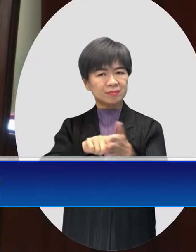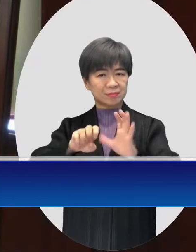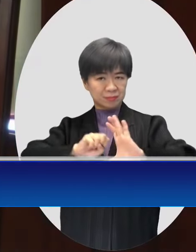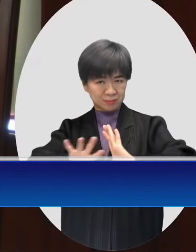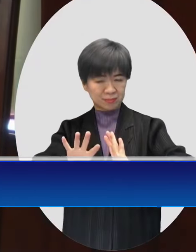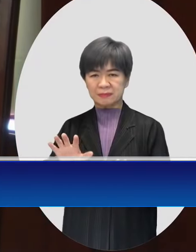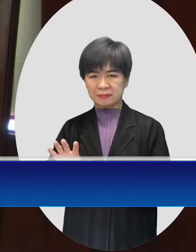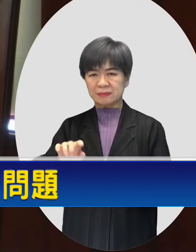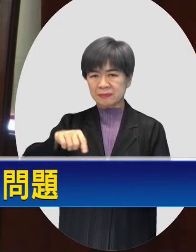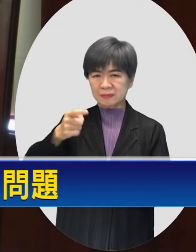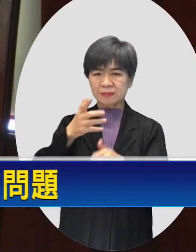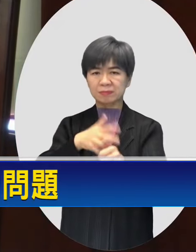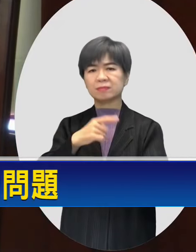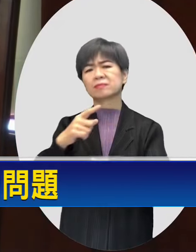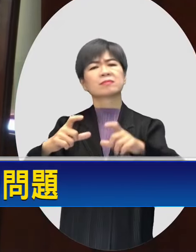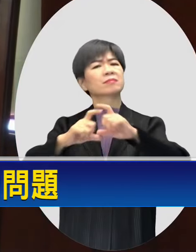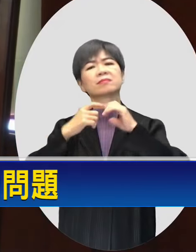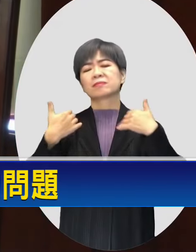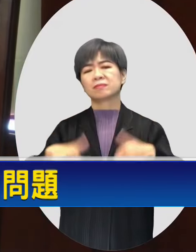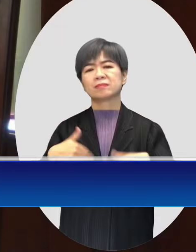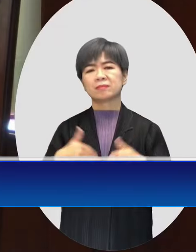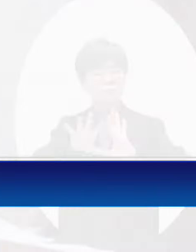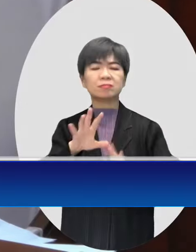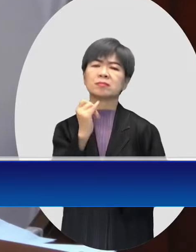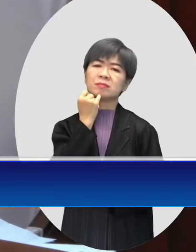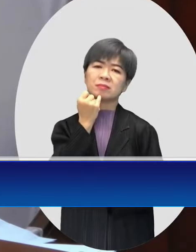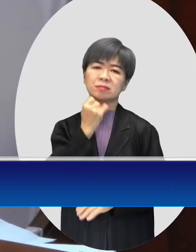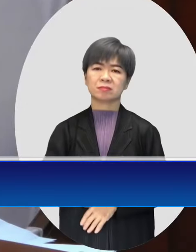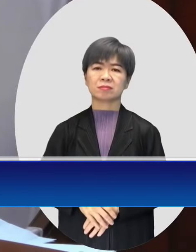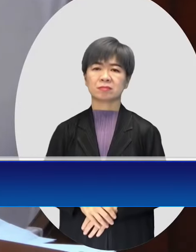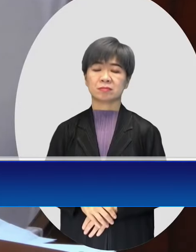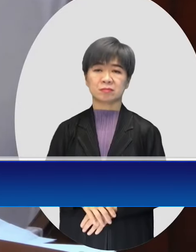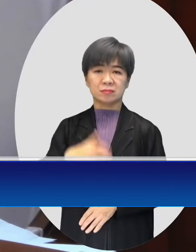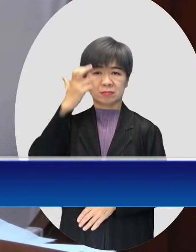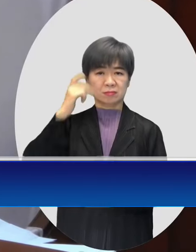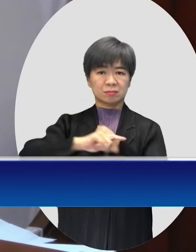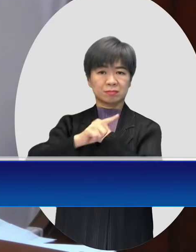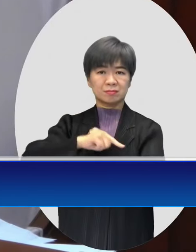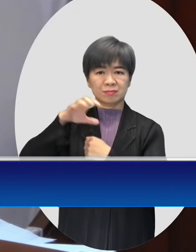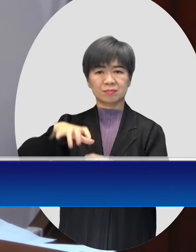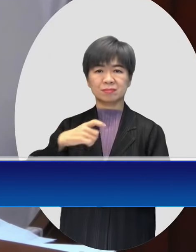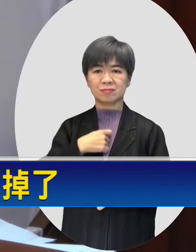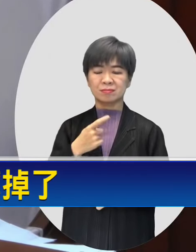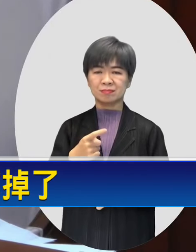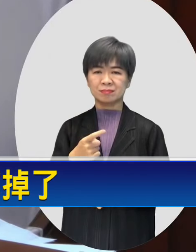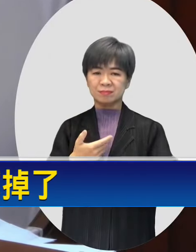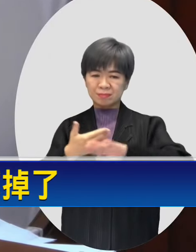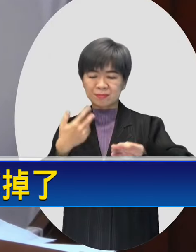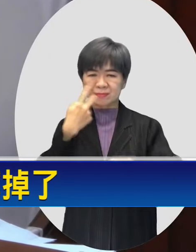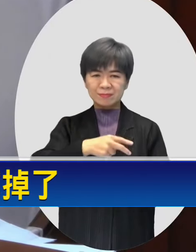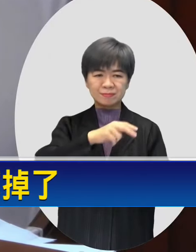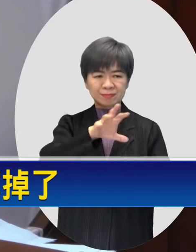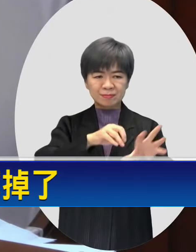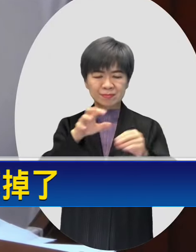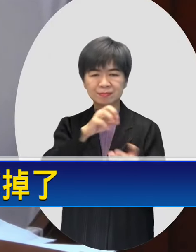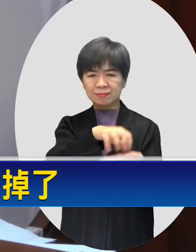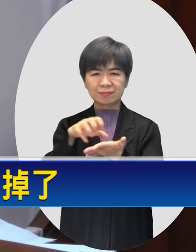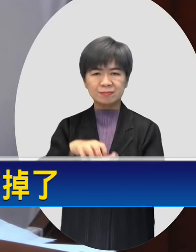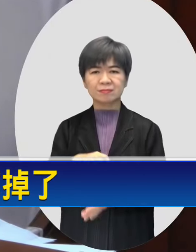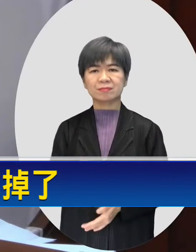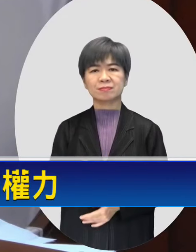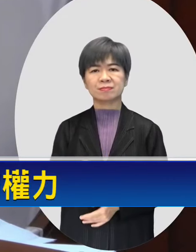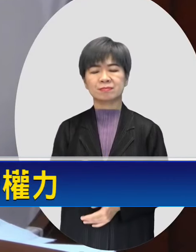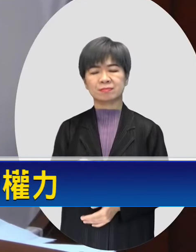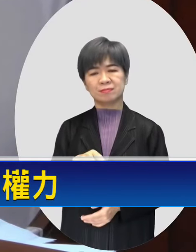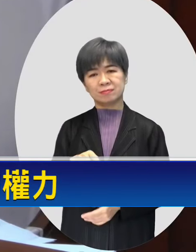代议事录了，因为你还没有回答到我的问题，就是显然宪法法庭还得别事调查，这样子是不是有可能